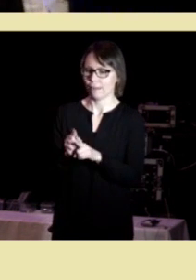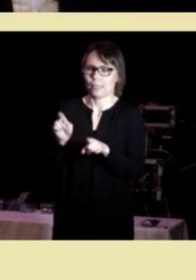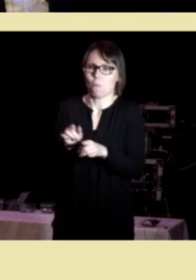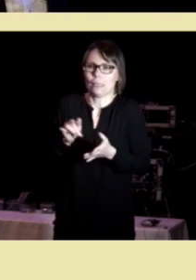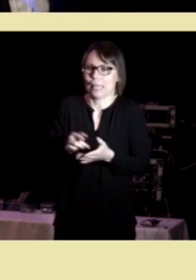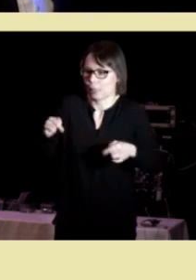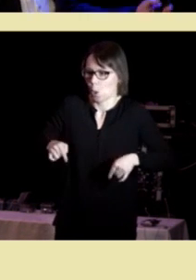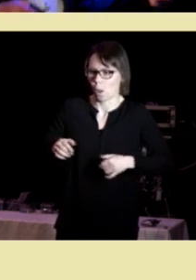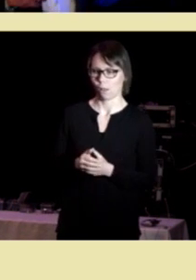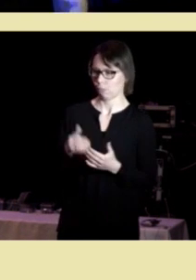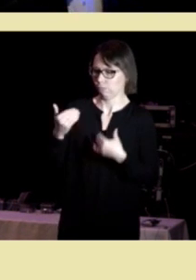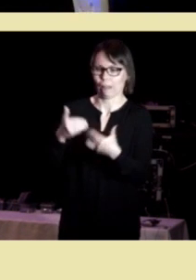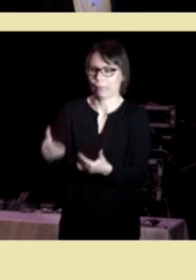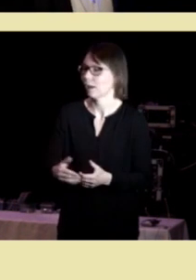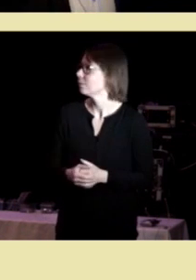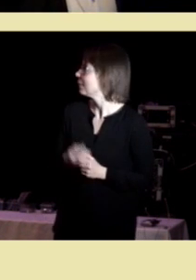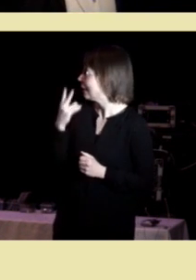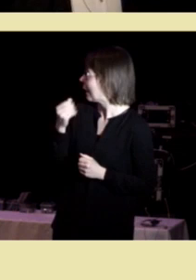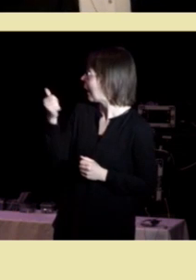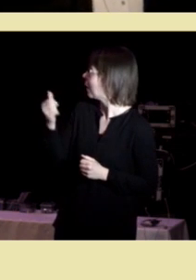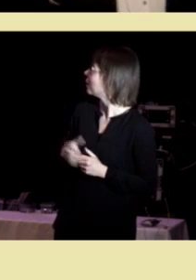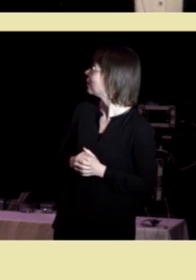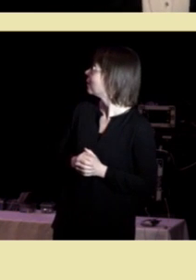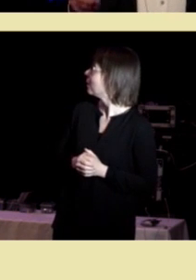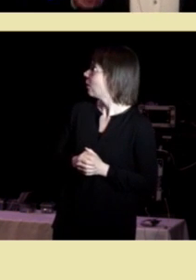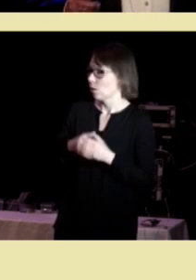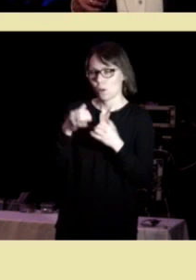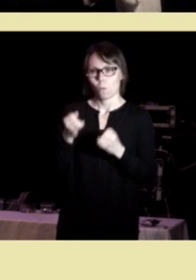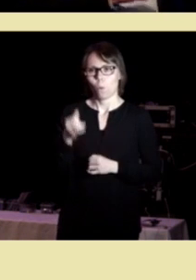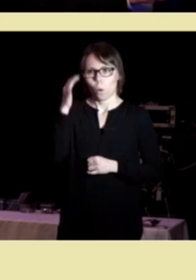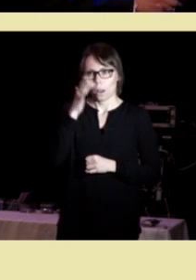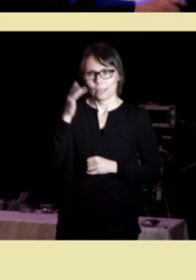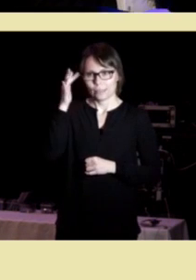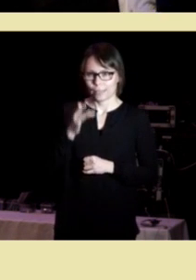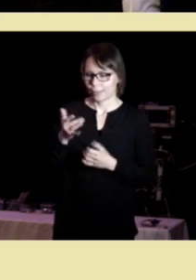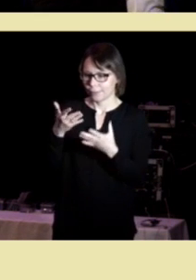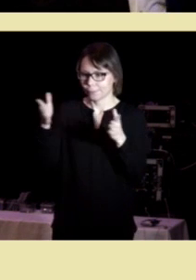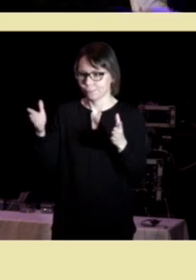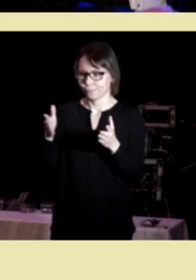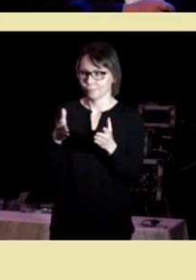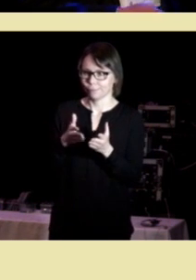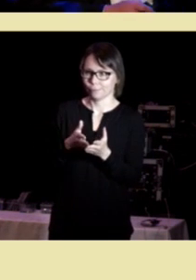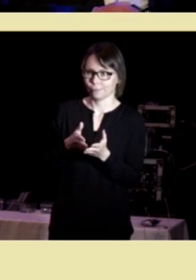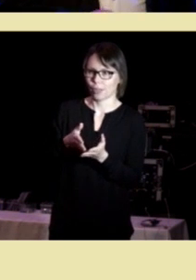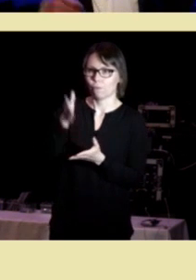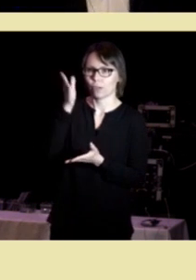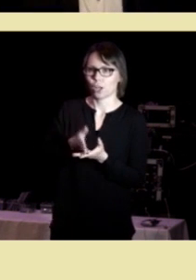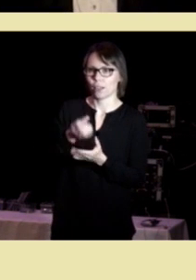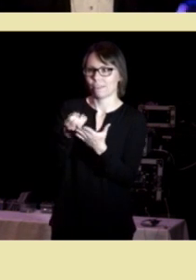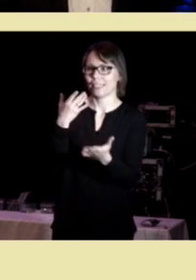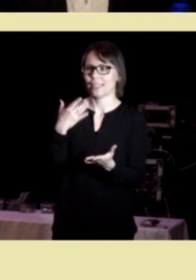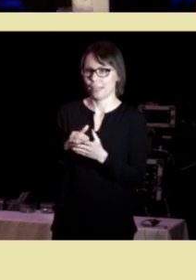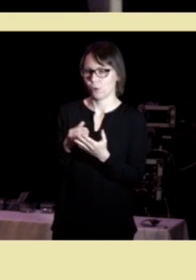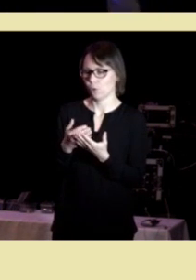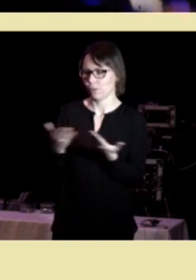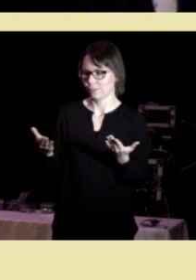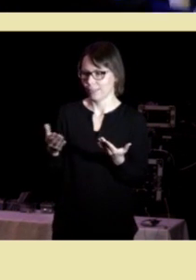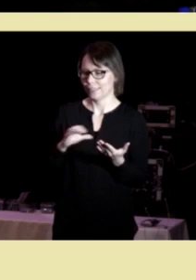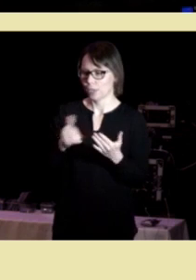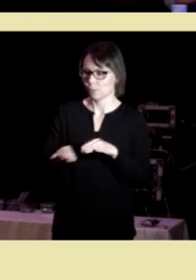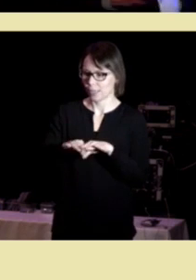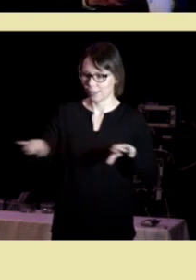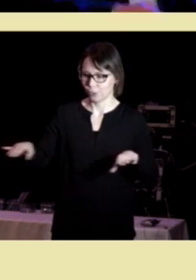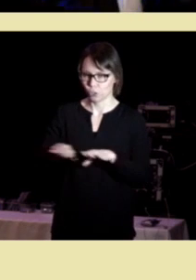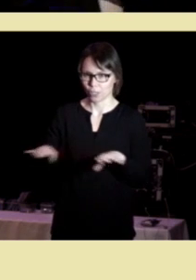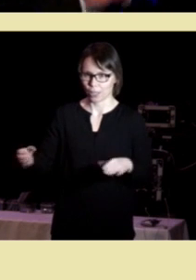flekken, ser dere det? Og vi må altså tenke fra vertikale baronier til horisontale miljøer. Vi må slutte å tenke